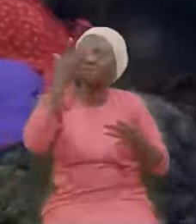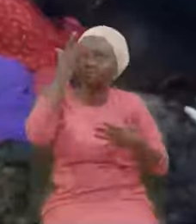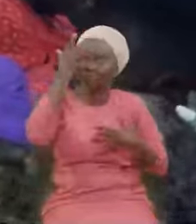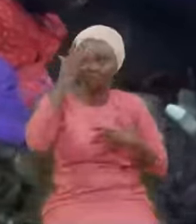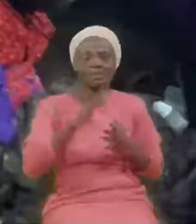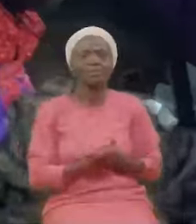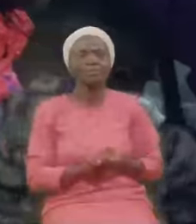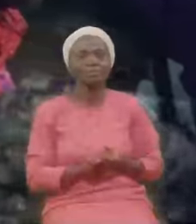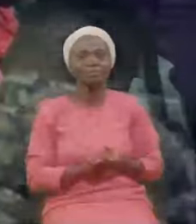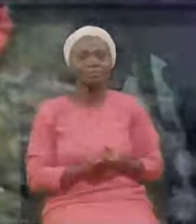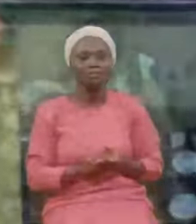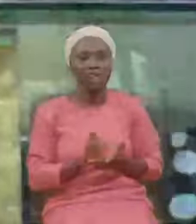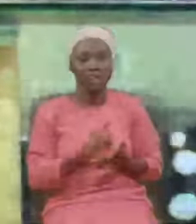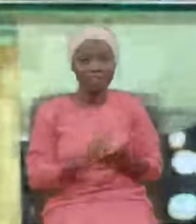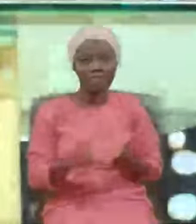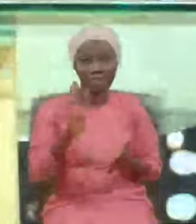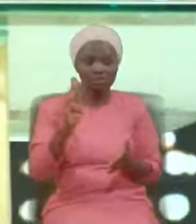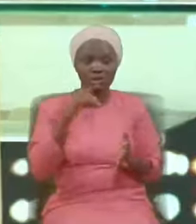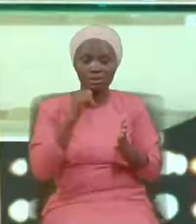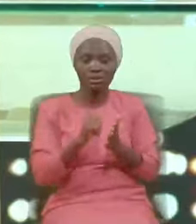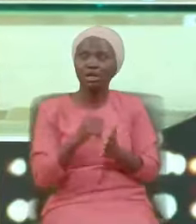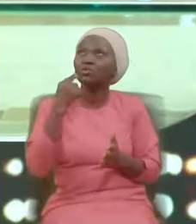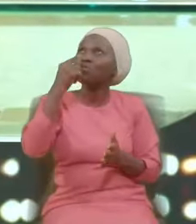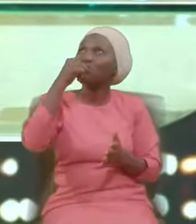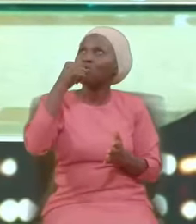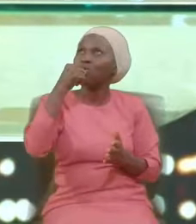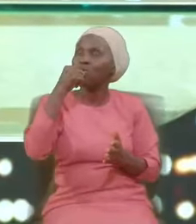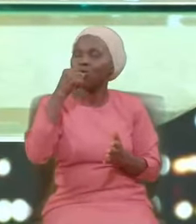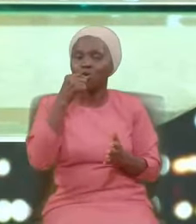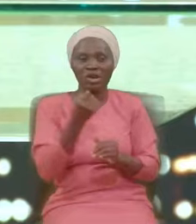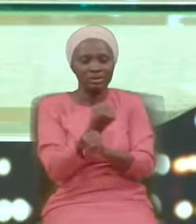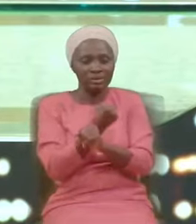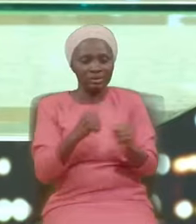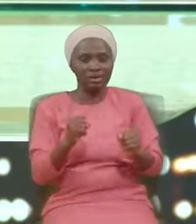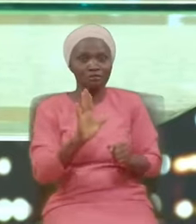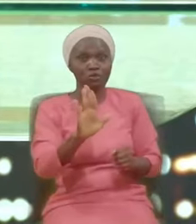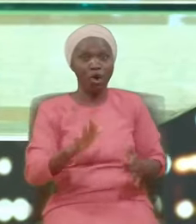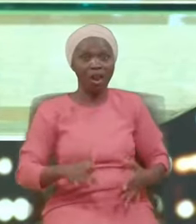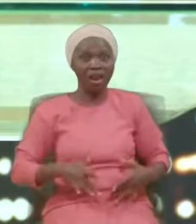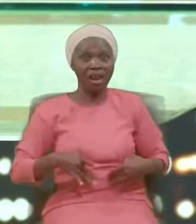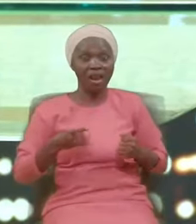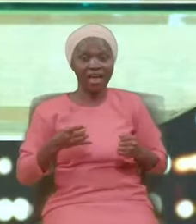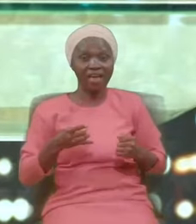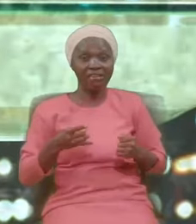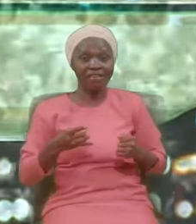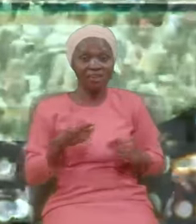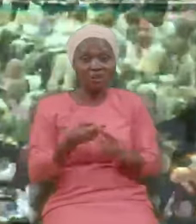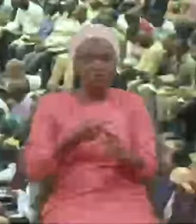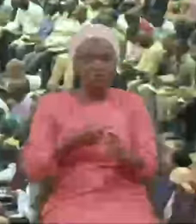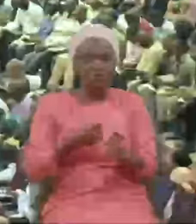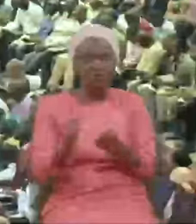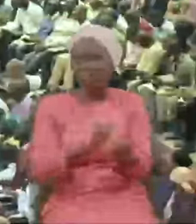maladies. Verset 4 dit, c'est lui qui délivre ta vie de la fosse. Ah, oh, vous êtes